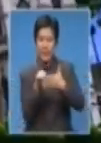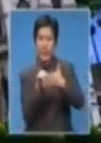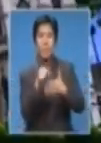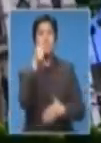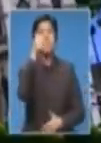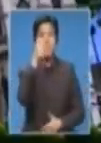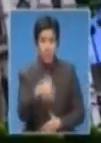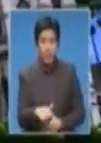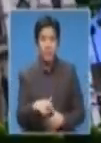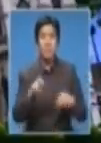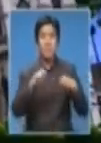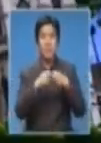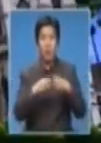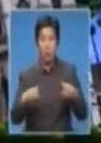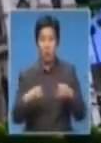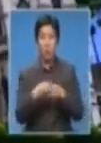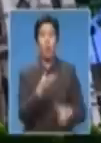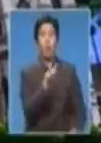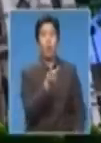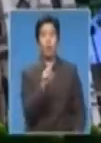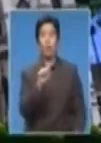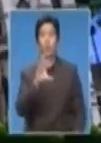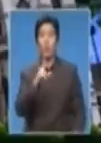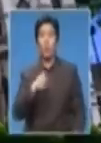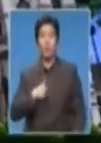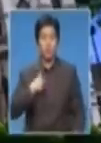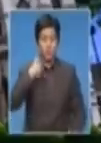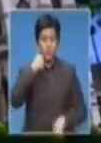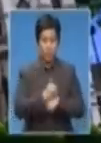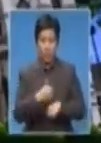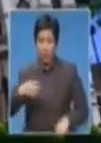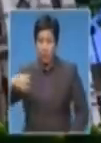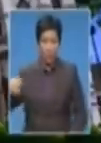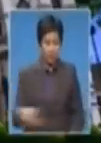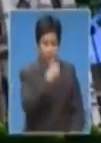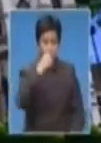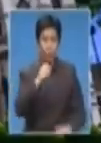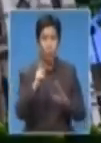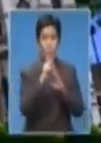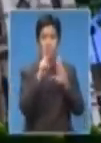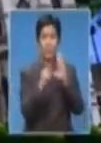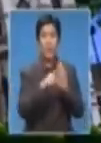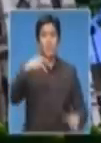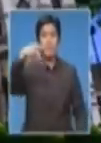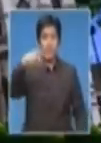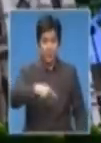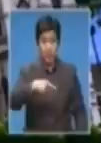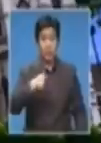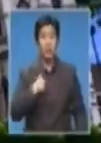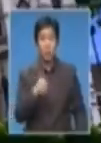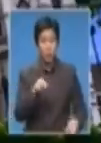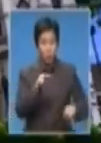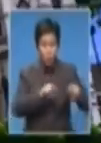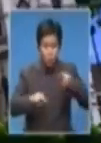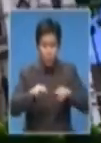ได้นะครับก็เลยเกิดคณะรักษาความสงบแห่งชาติขึ้นมาเข้ามาควบคุมสถานการณ์นะครับโดยใช้กฎหมายพิเศษบ้างอะไรบ้างนะแล้วก็เข้ามาบริห